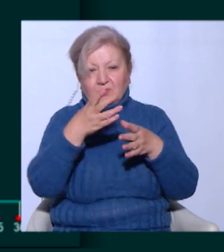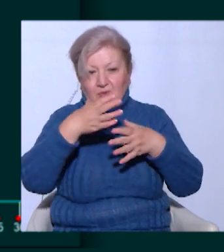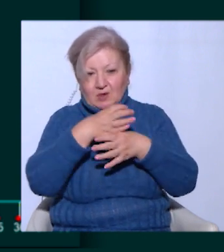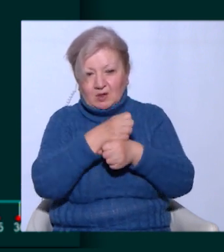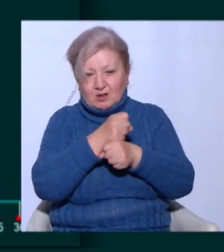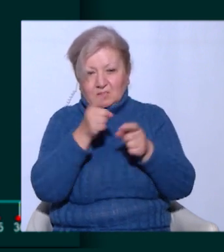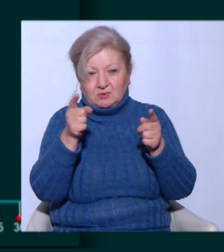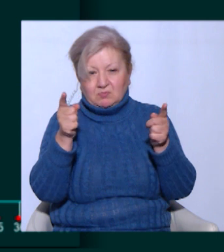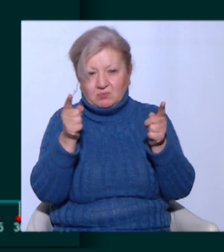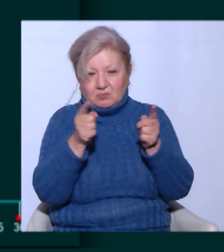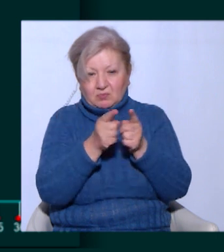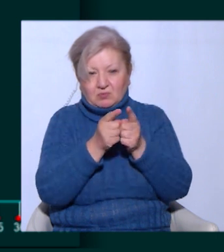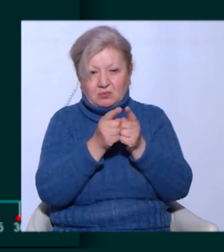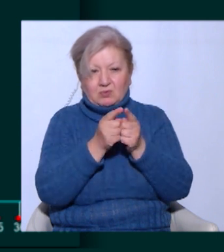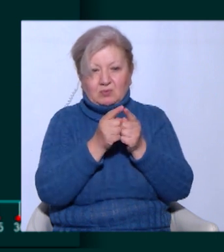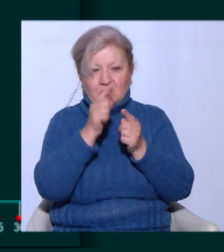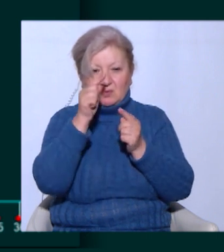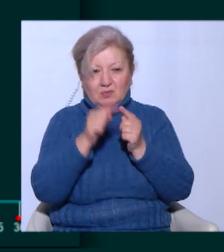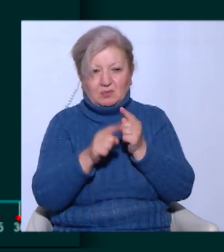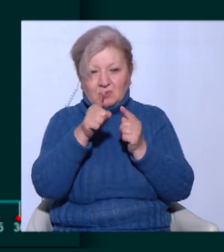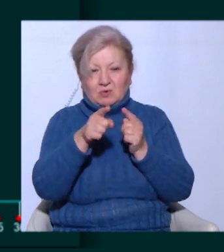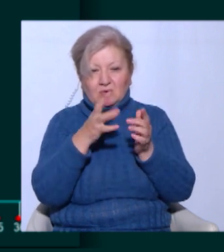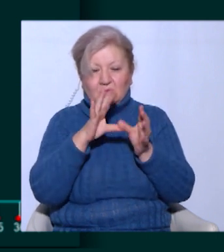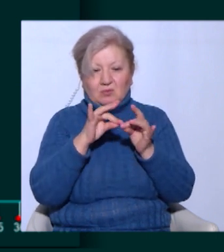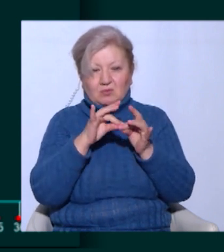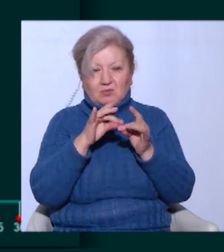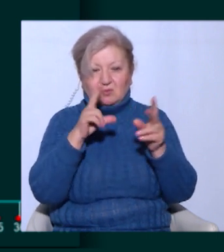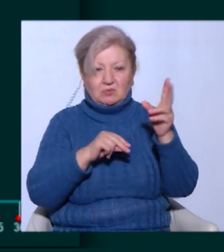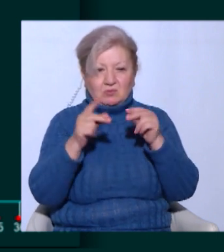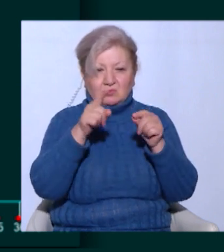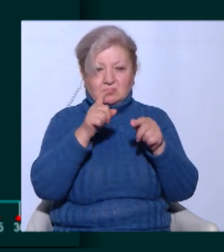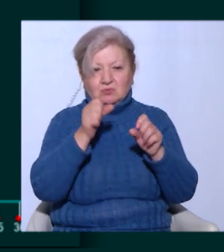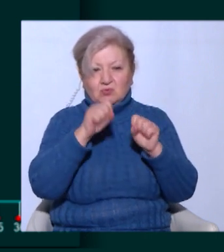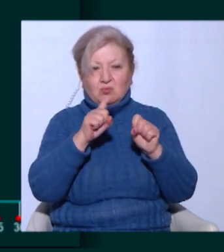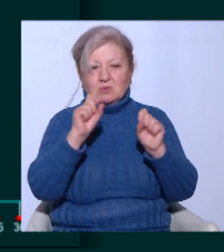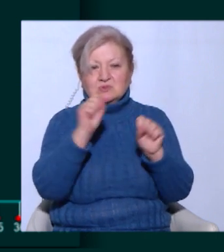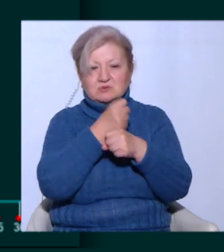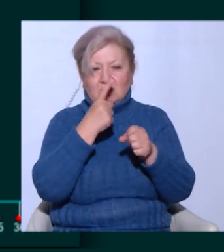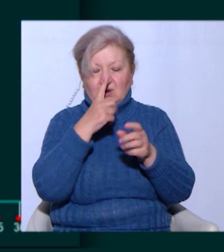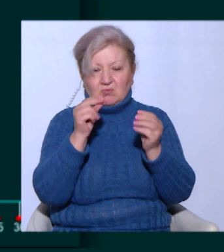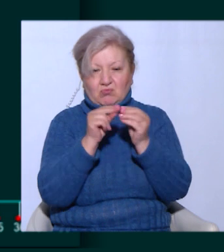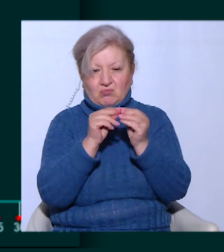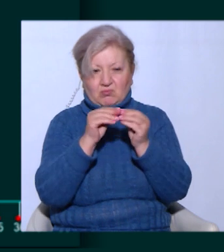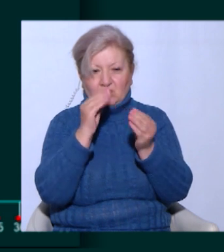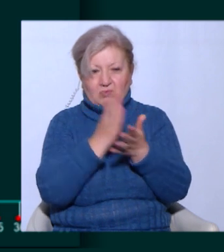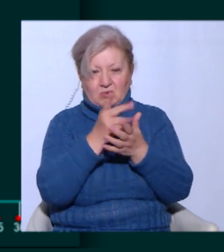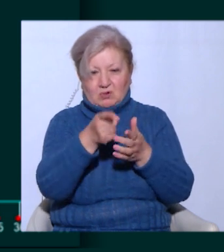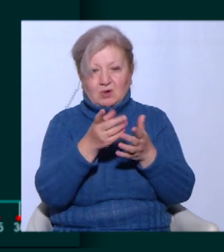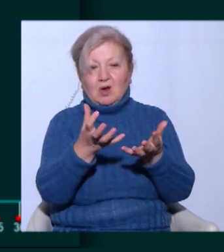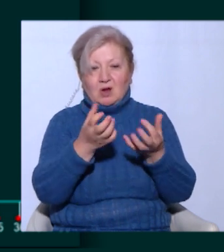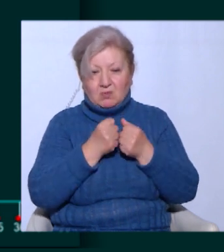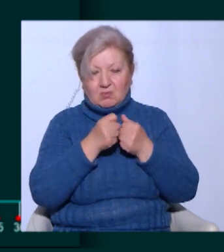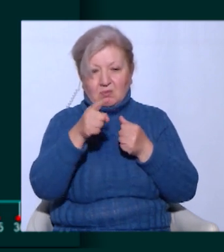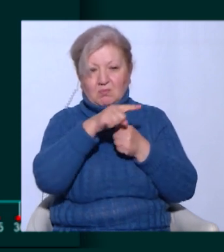პროექციებზე. შევამციროთ ეს მონაკვეთი, შევამციროთ იქამდე, რომ შეგვიძლია ჩავთვალოთ სიჩქარე უცვლელად.